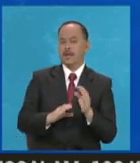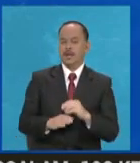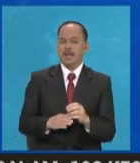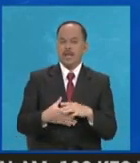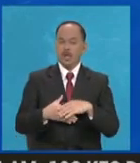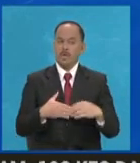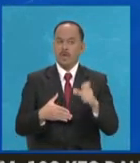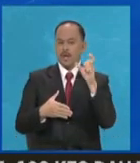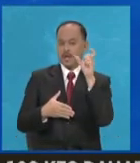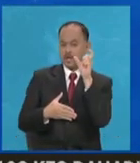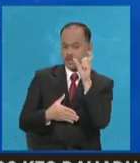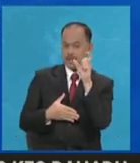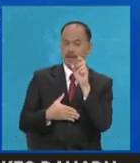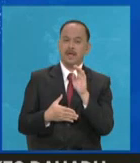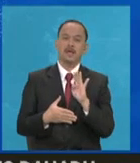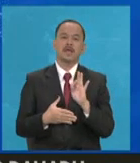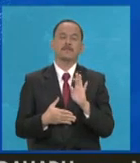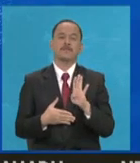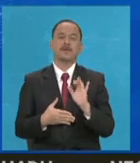Islam Malaysia IBF